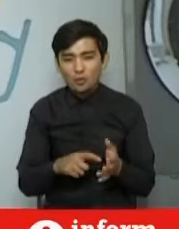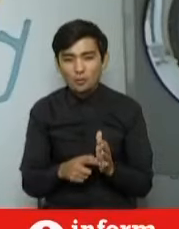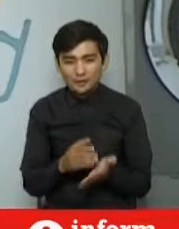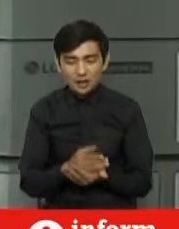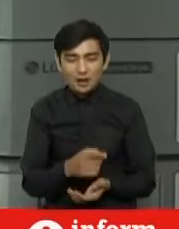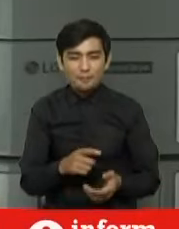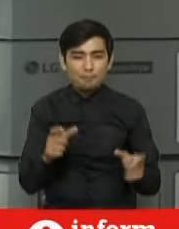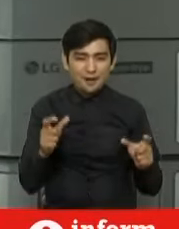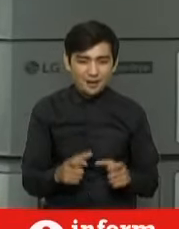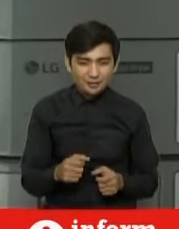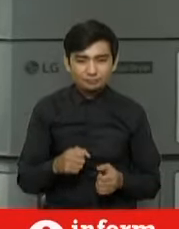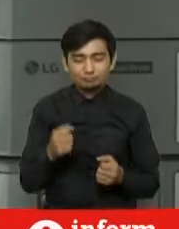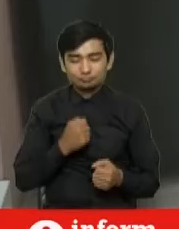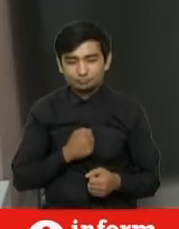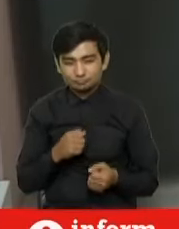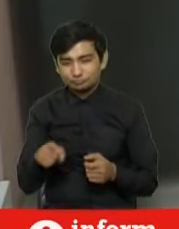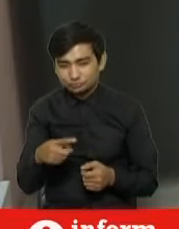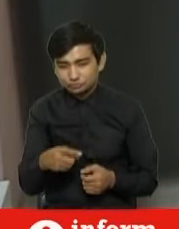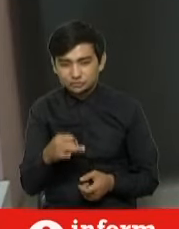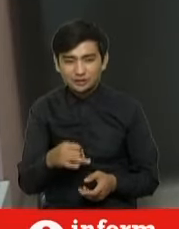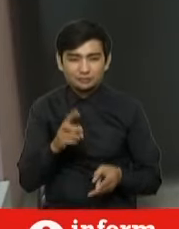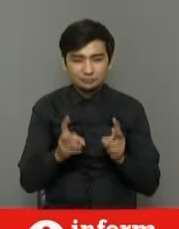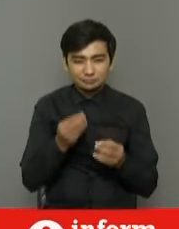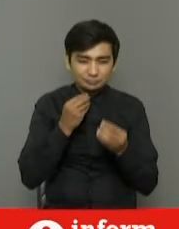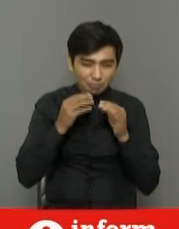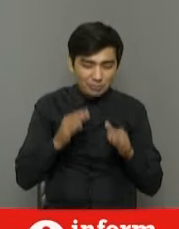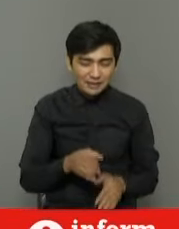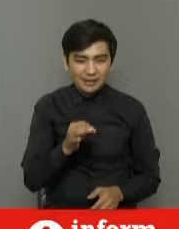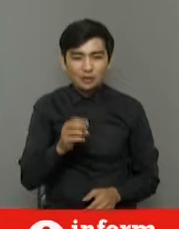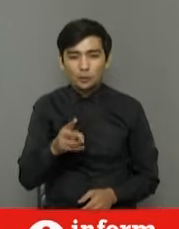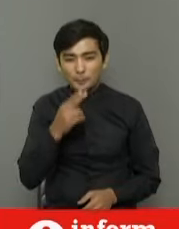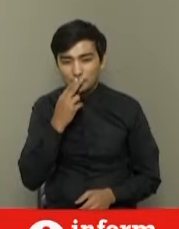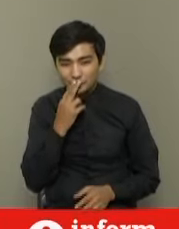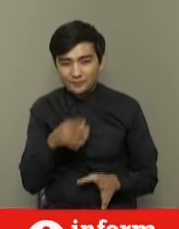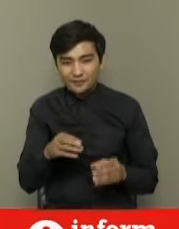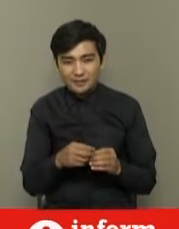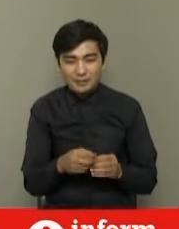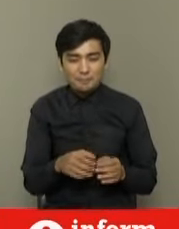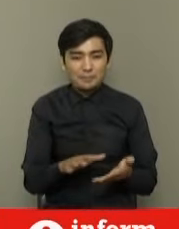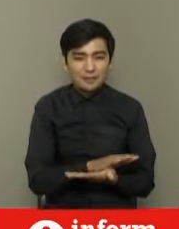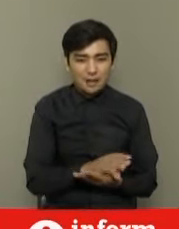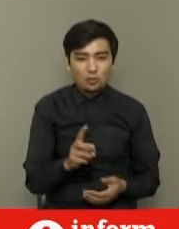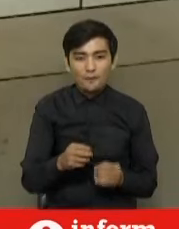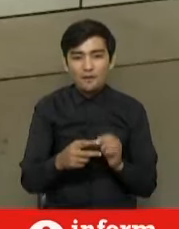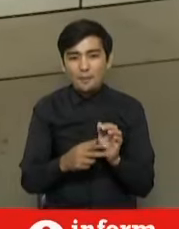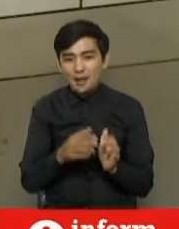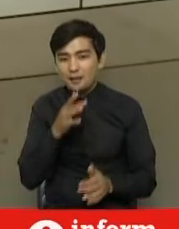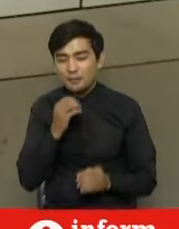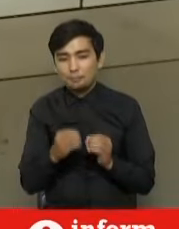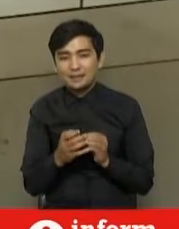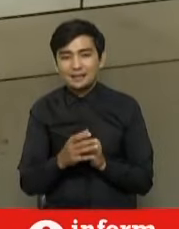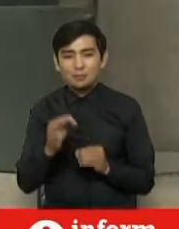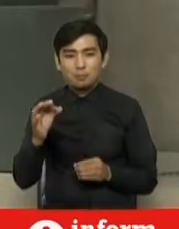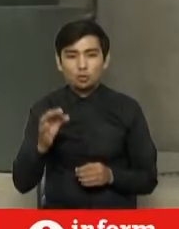дүкен мен кір жуатын орын, шаштараз бен асханалар да ашылыпты. Одан бөлек кәмелетке толмағандарға тегін, 18 жастан асқандарға 15% жеңілдікпен қызмет